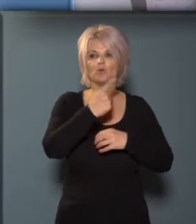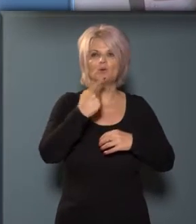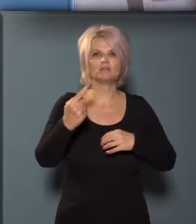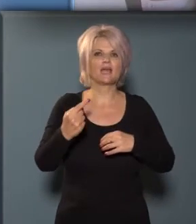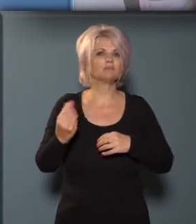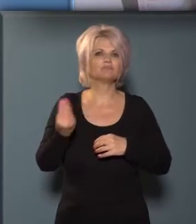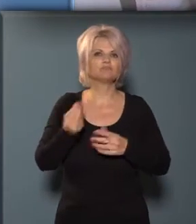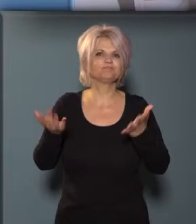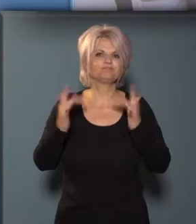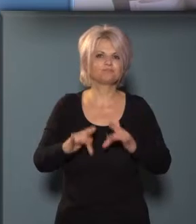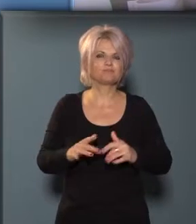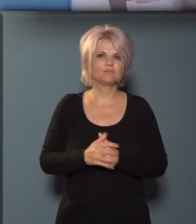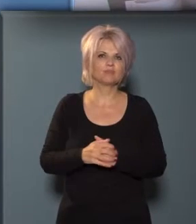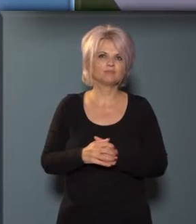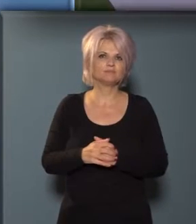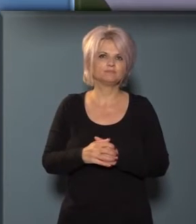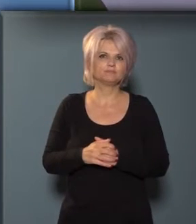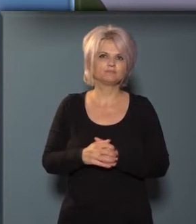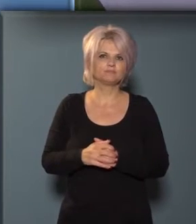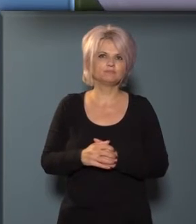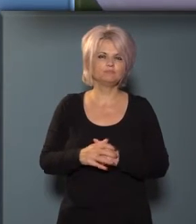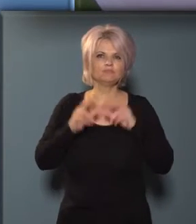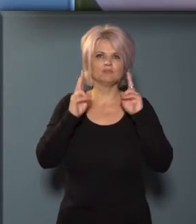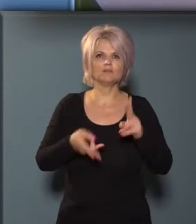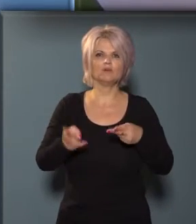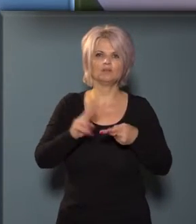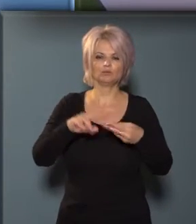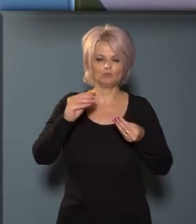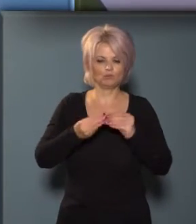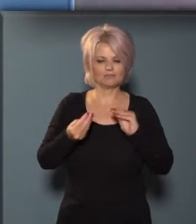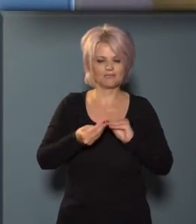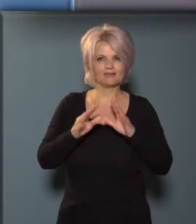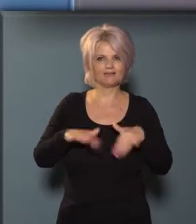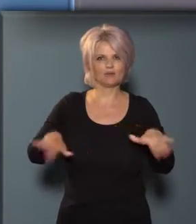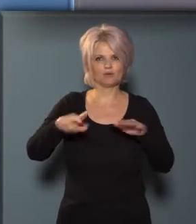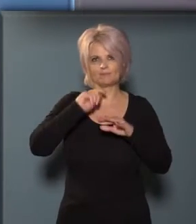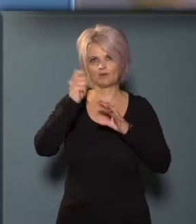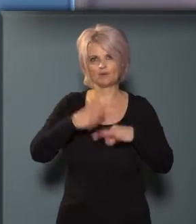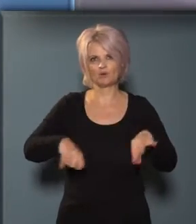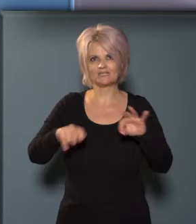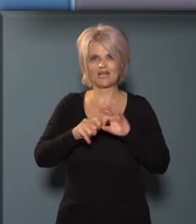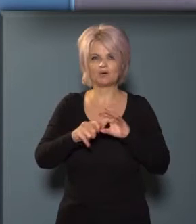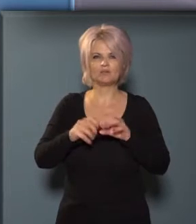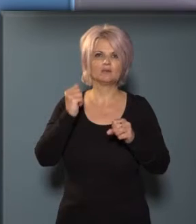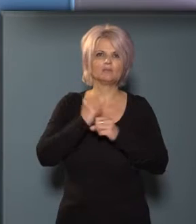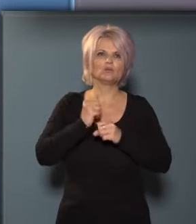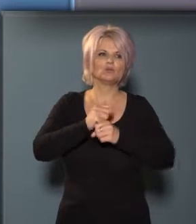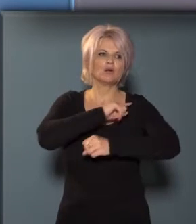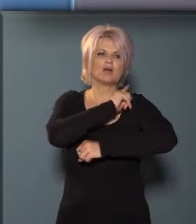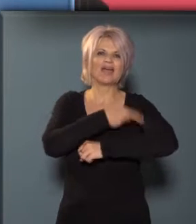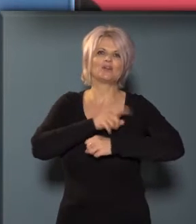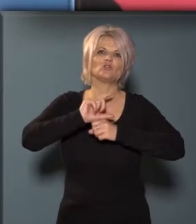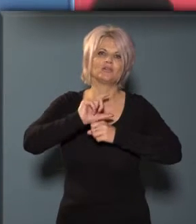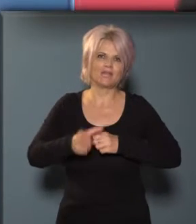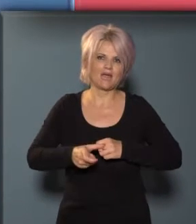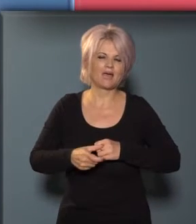mi a helyzet? Ugye van jó néhány üzletág, illetve tevékenységi terület Magyarországon, amely munkaerő hiánnyal